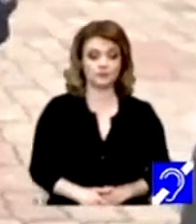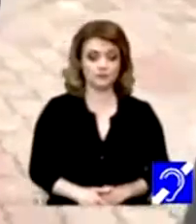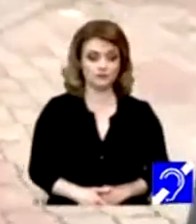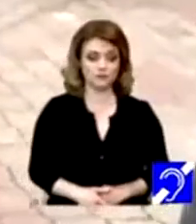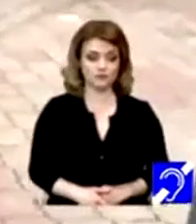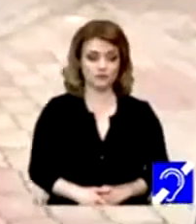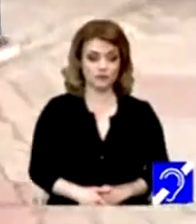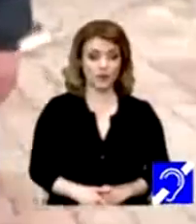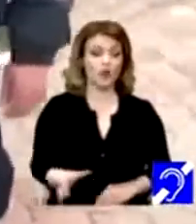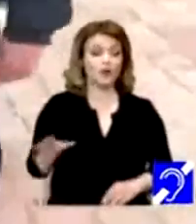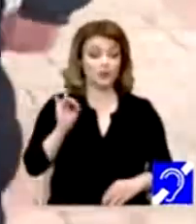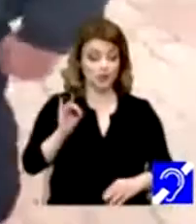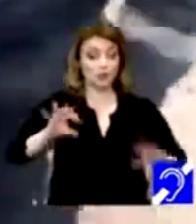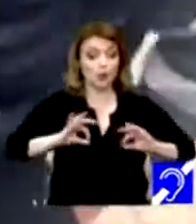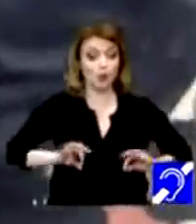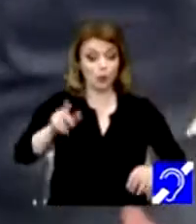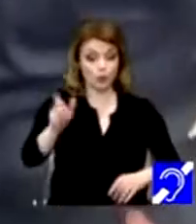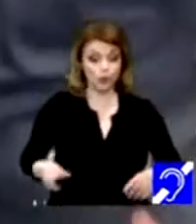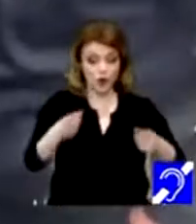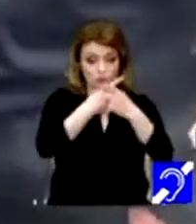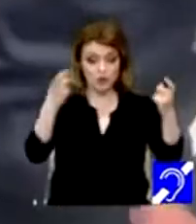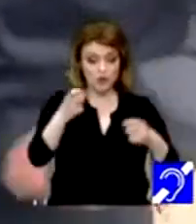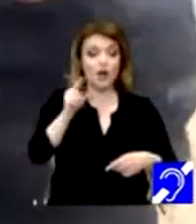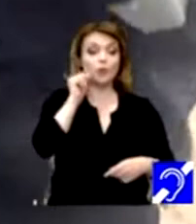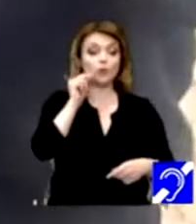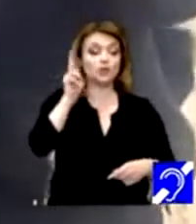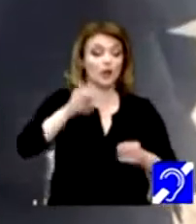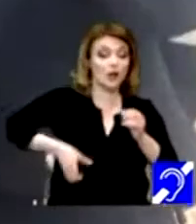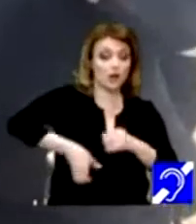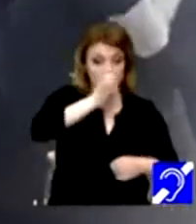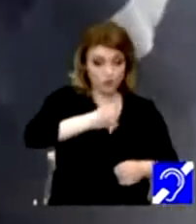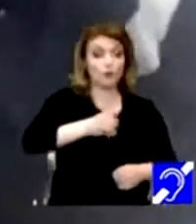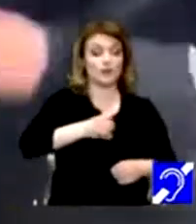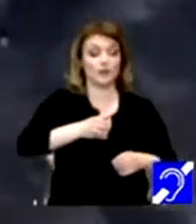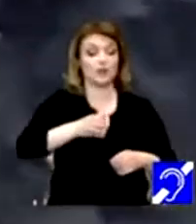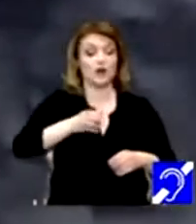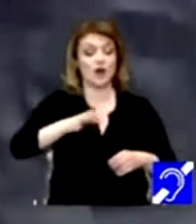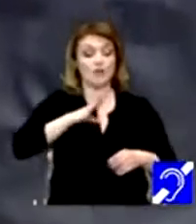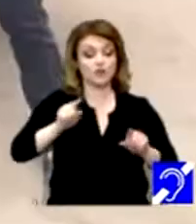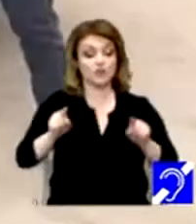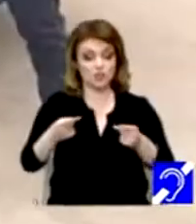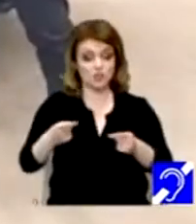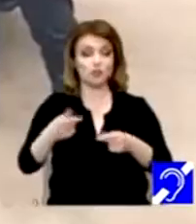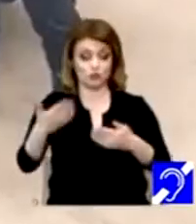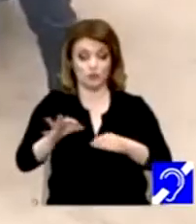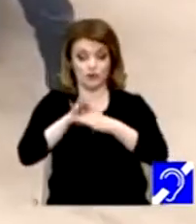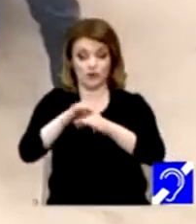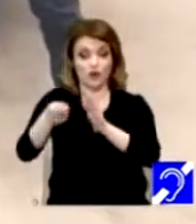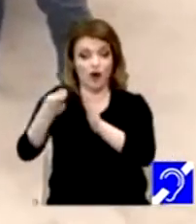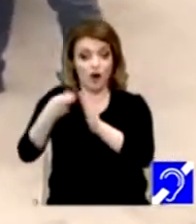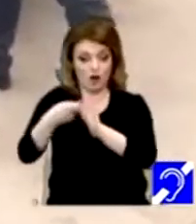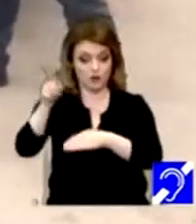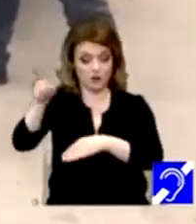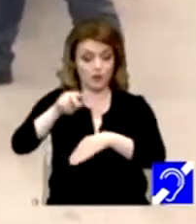de violență. Totodată, procurorii au anunțat că bărbatul care l-a stropit pe alesul local a fost reținut și audiat de oamenii legii.